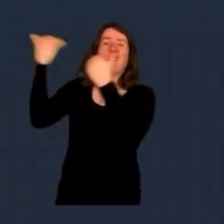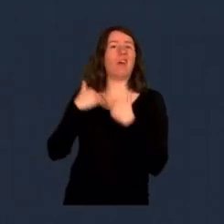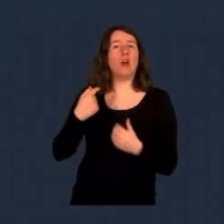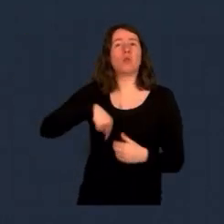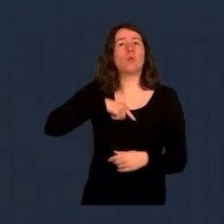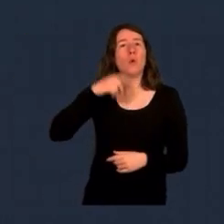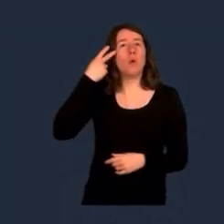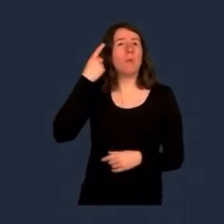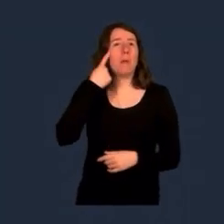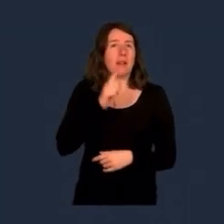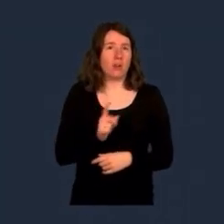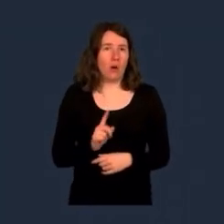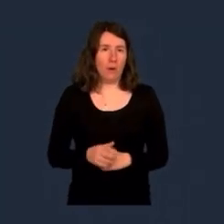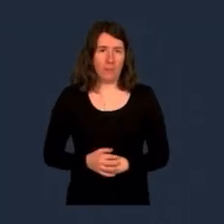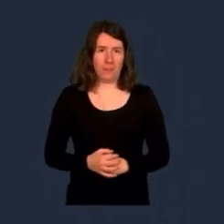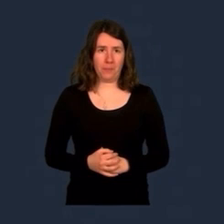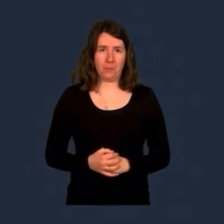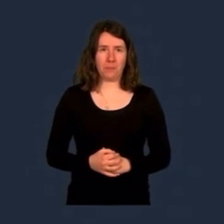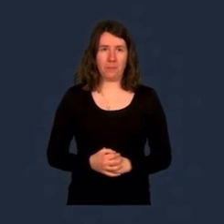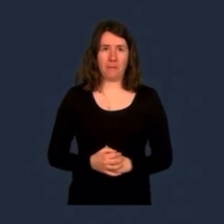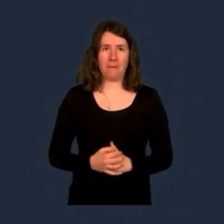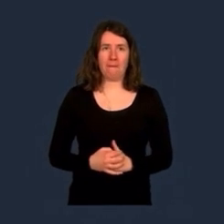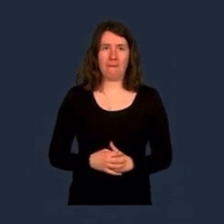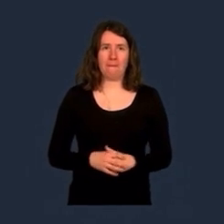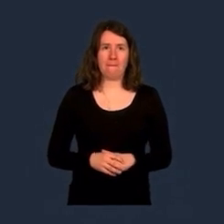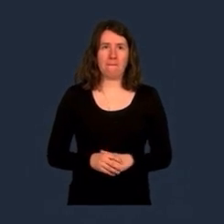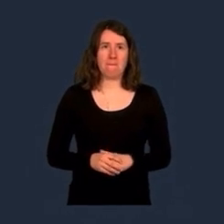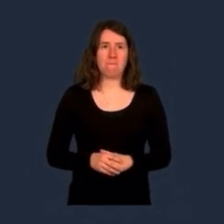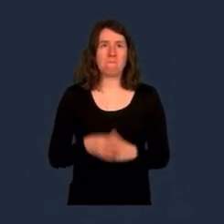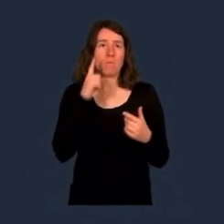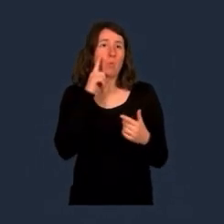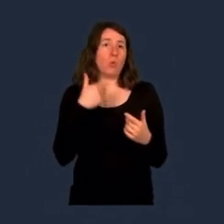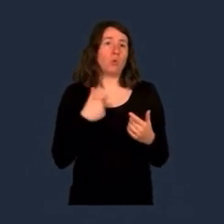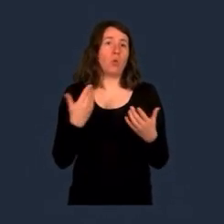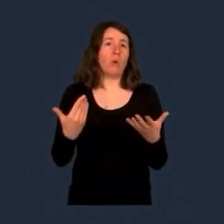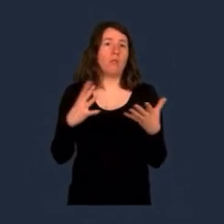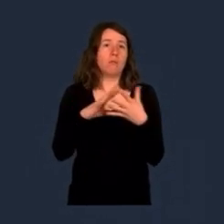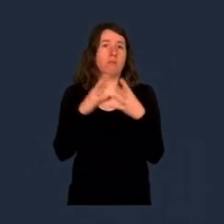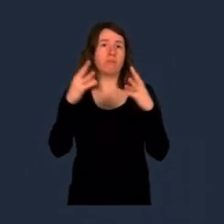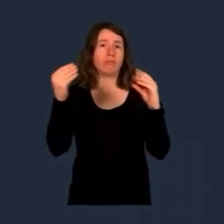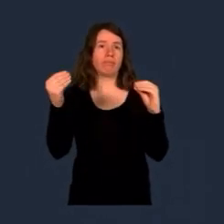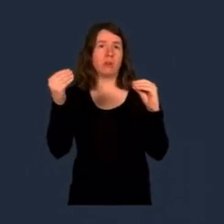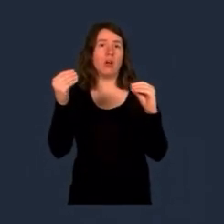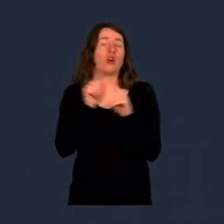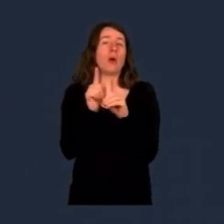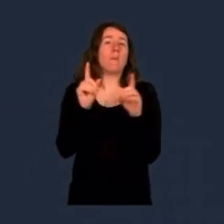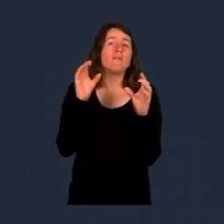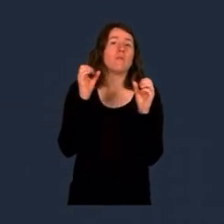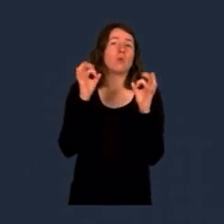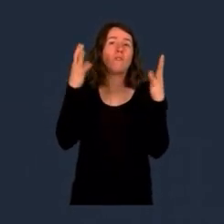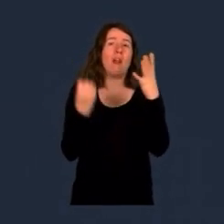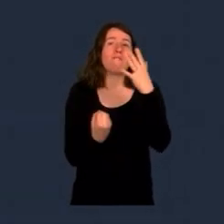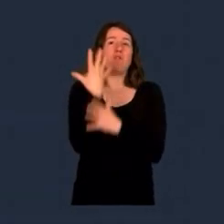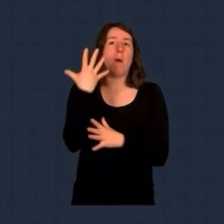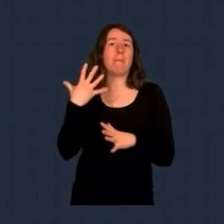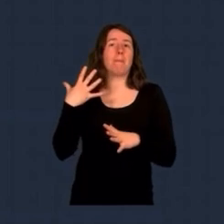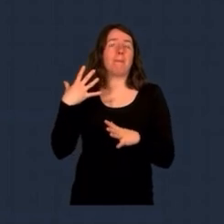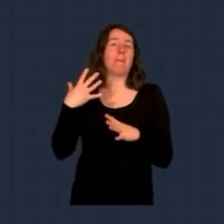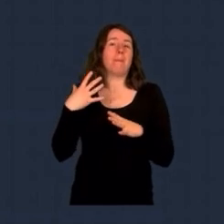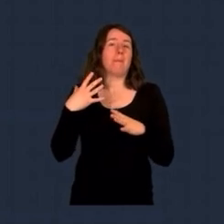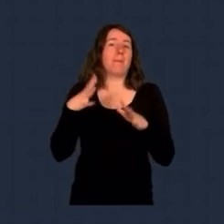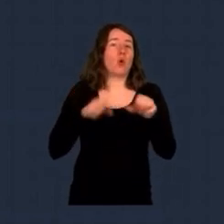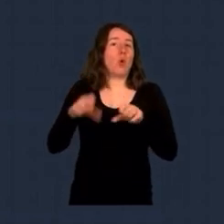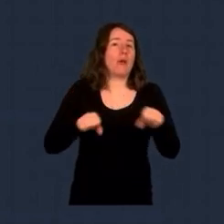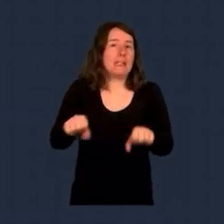Jean Baudin qui disait « il n'y a de richesse que d'hommes », à une forme de néocolonialisme. En effet, les pays